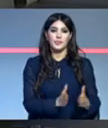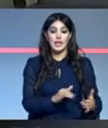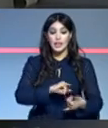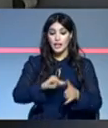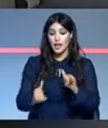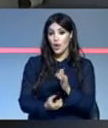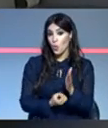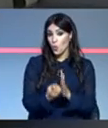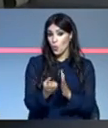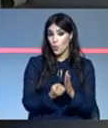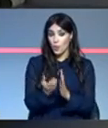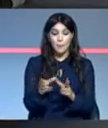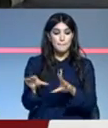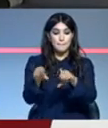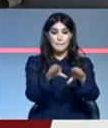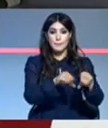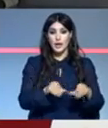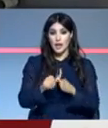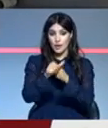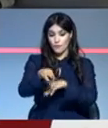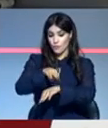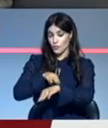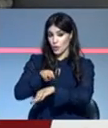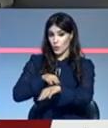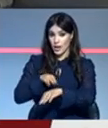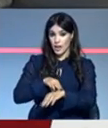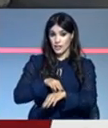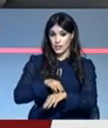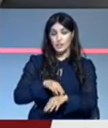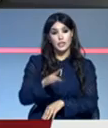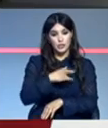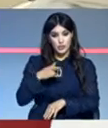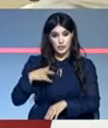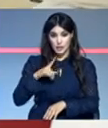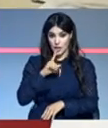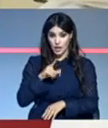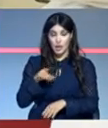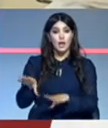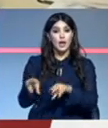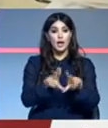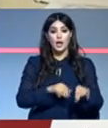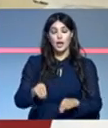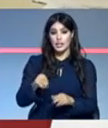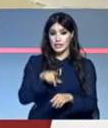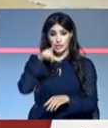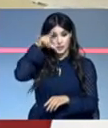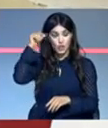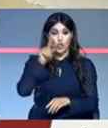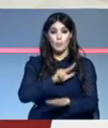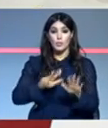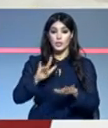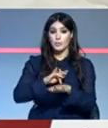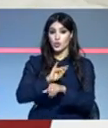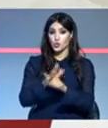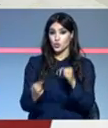ان الوضع الواقعي في عدد من الولايات حسب الادارات الجهويه للصحه فقد سجلت ولايتي بو زيد اليوم ثمانيه عشره اصابه جديده بفيروس